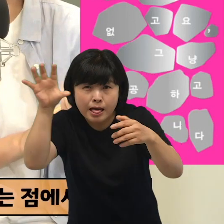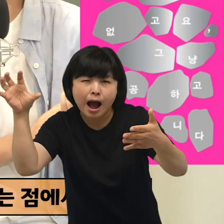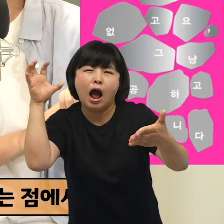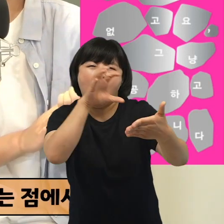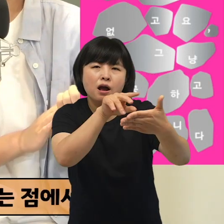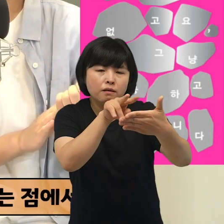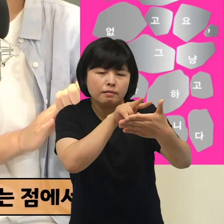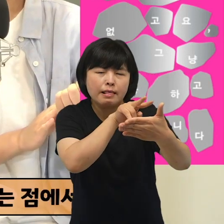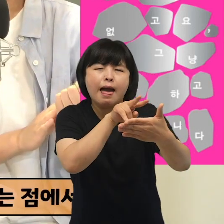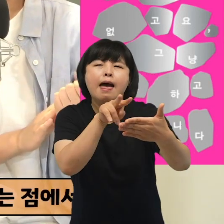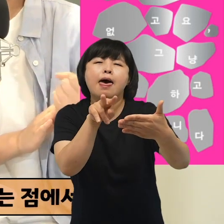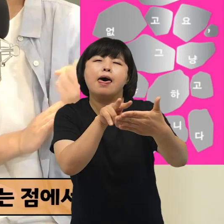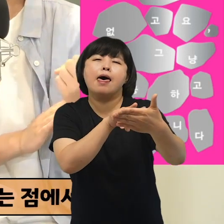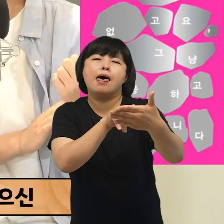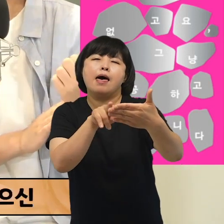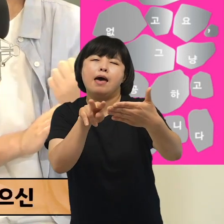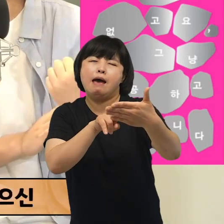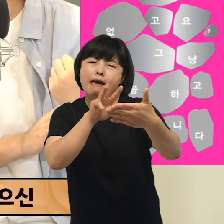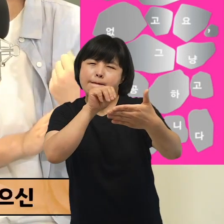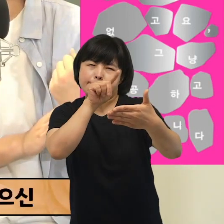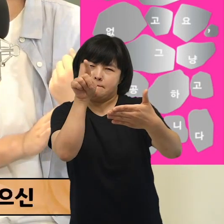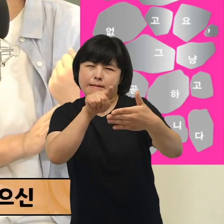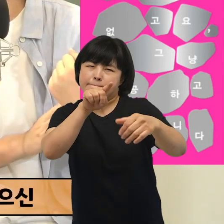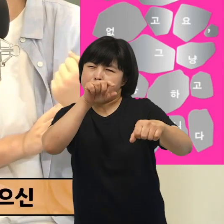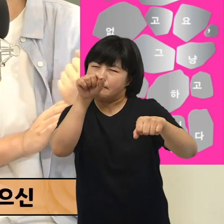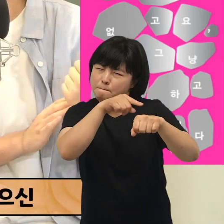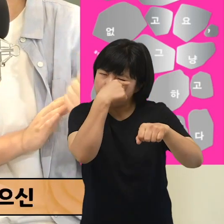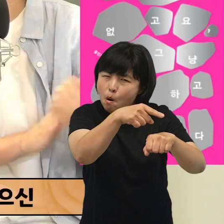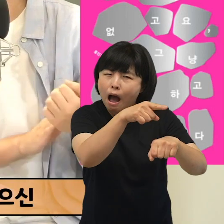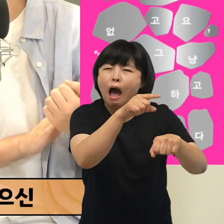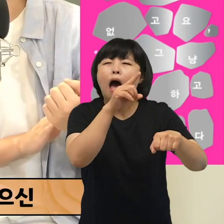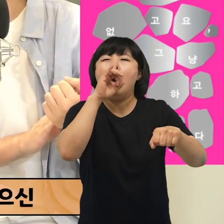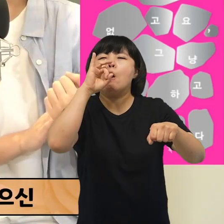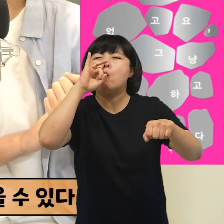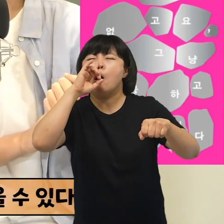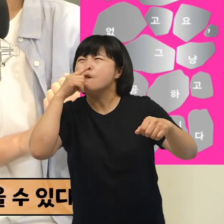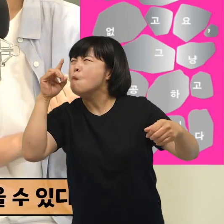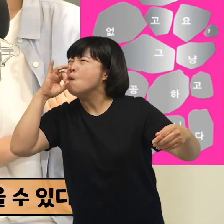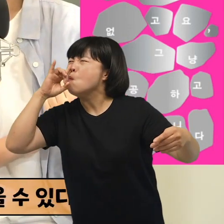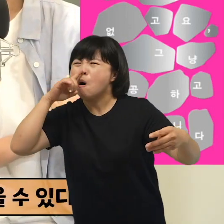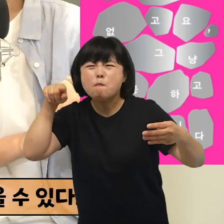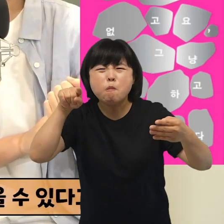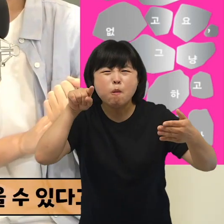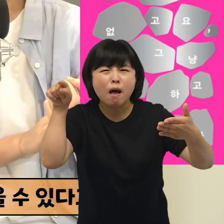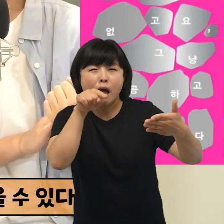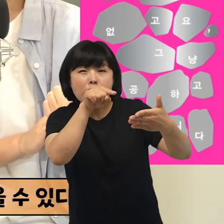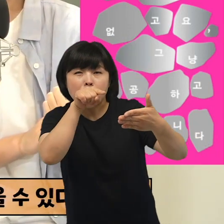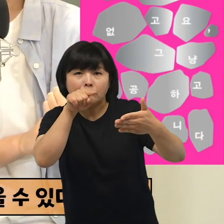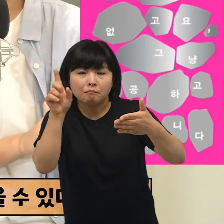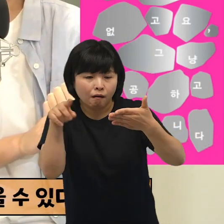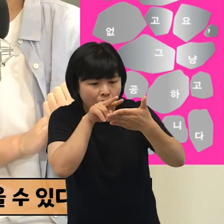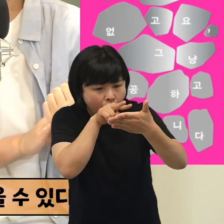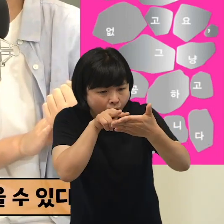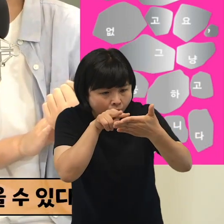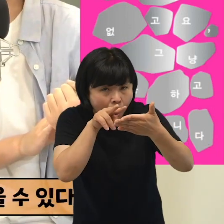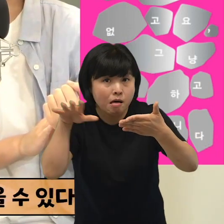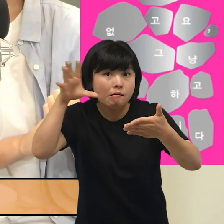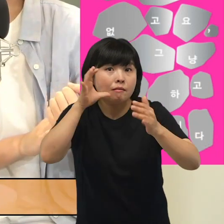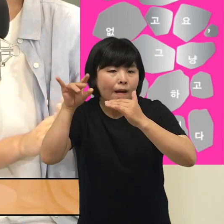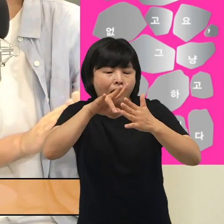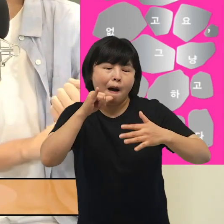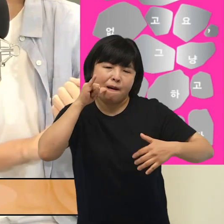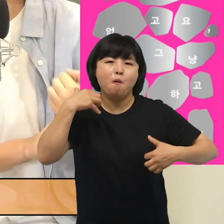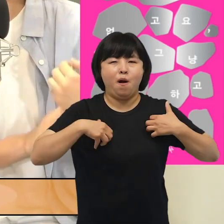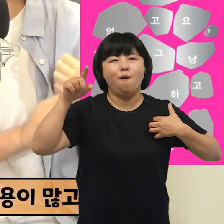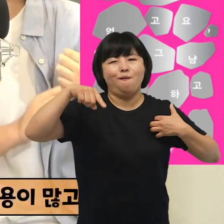구체적으로 알 수 있다는 점에서 이게 이 MZ세대에 대해서 궁금증이 있으신 윗세대 분들이 굉장히 흥미롭게 읽을 수 있다고 생각을